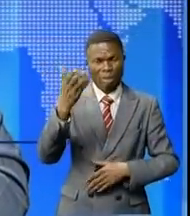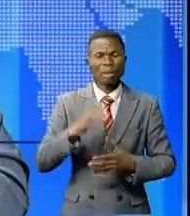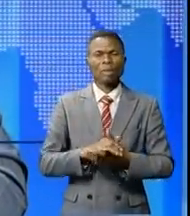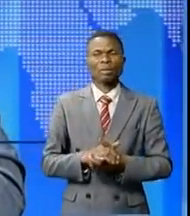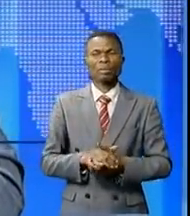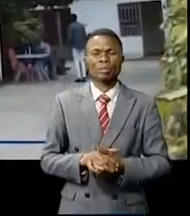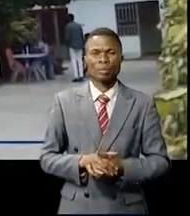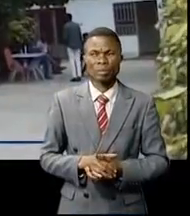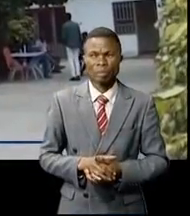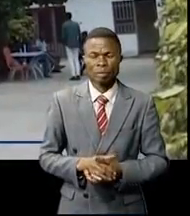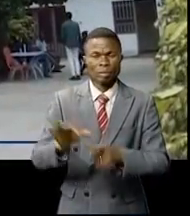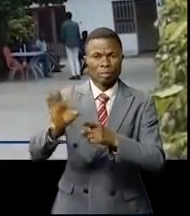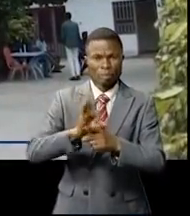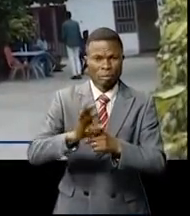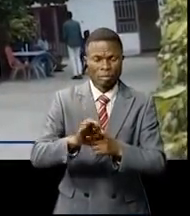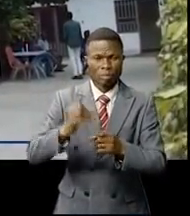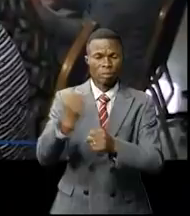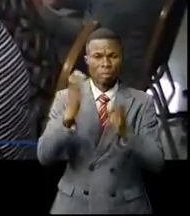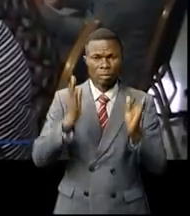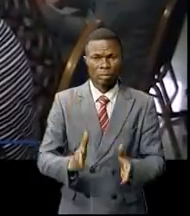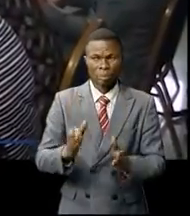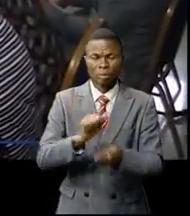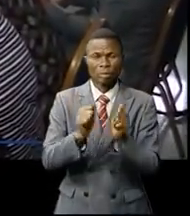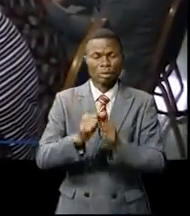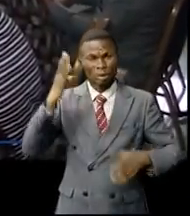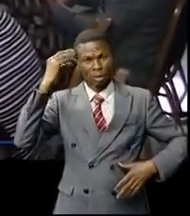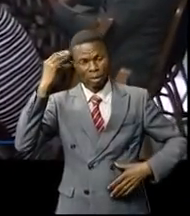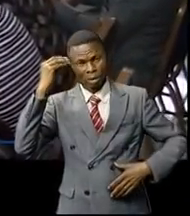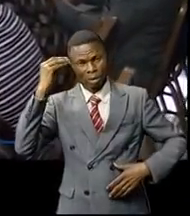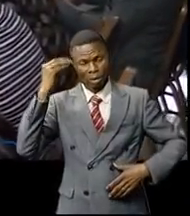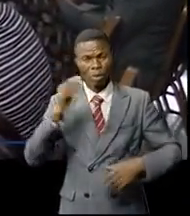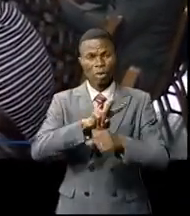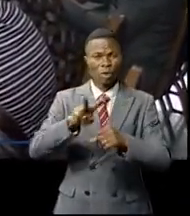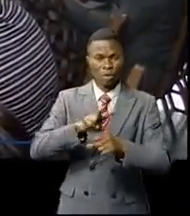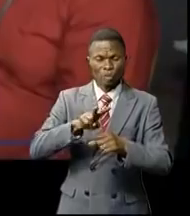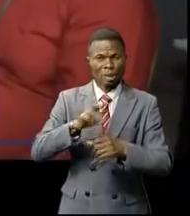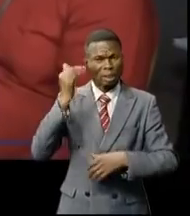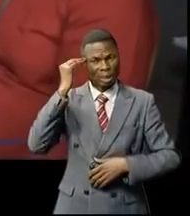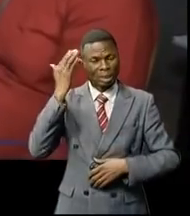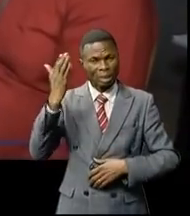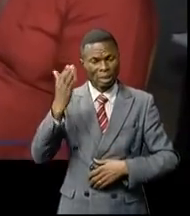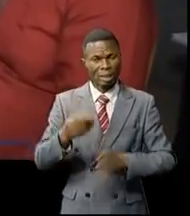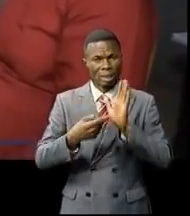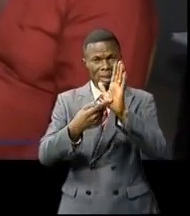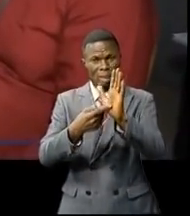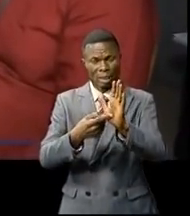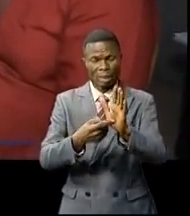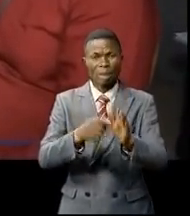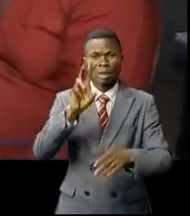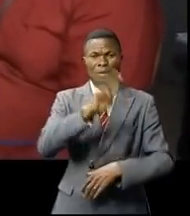la formation des acteurs sur les épidémies du type pour généraliser a mis en présence 20 des participants